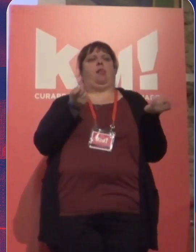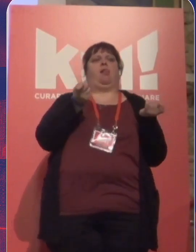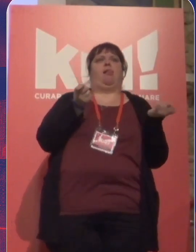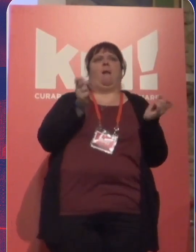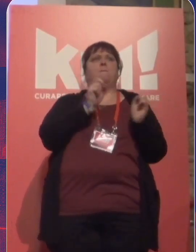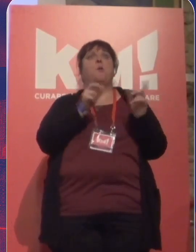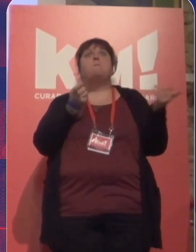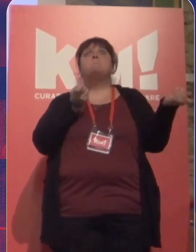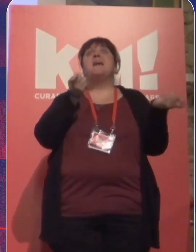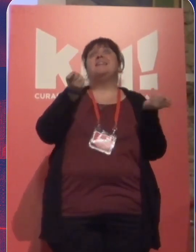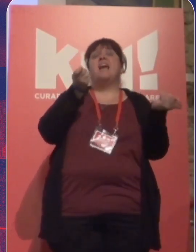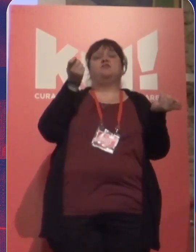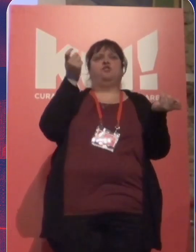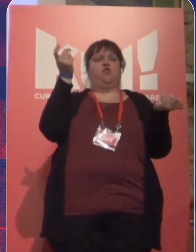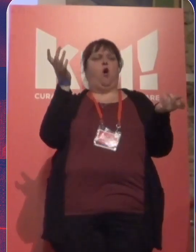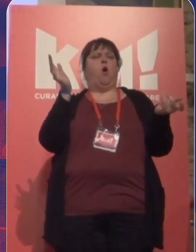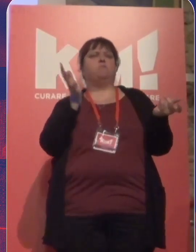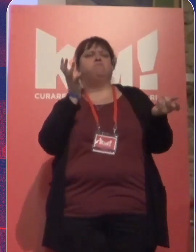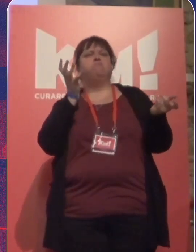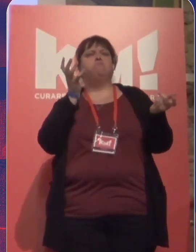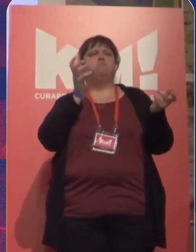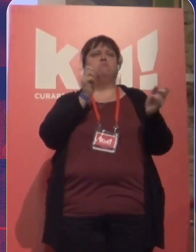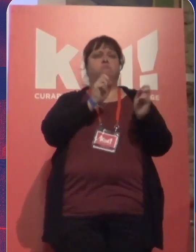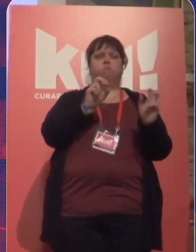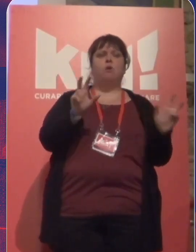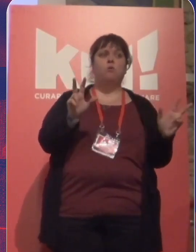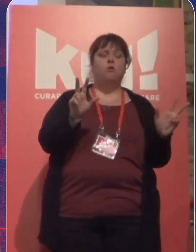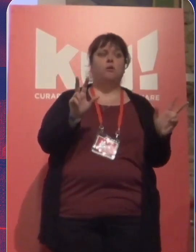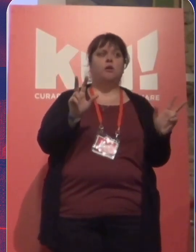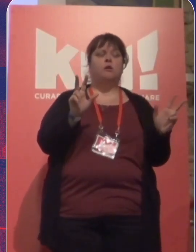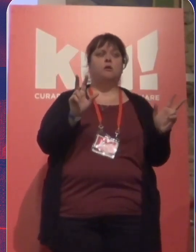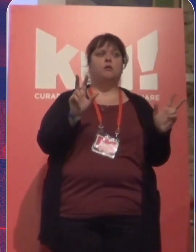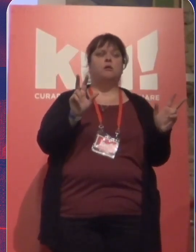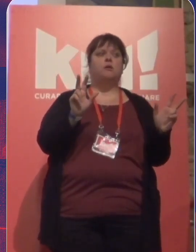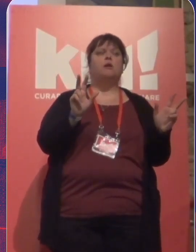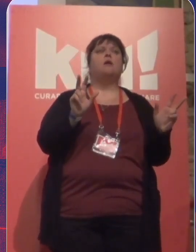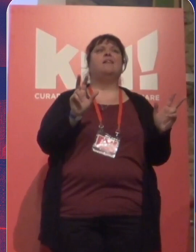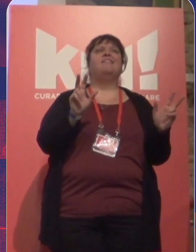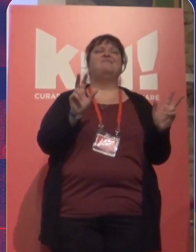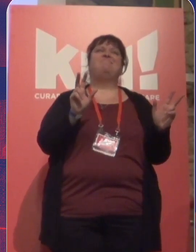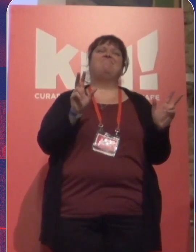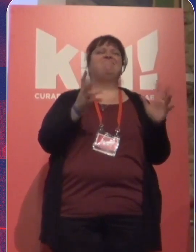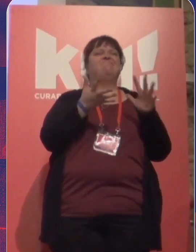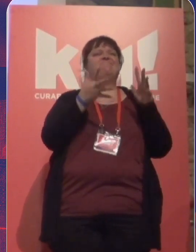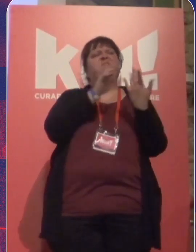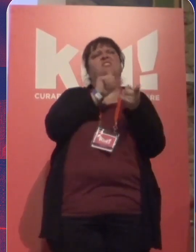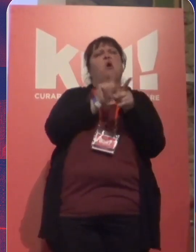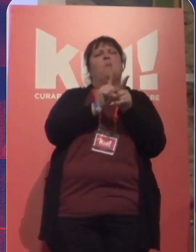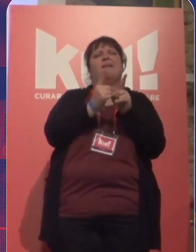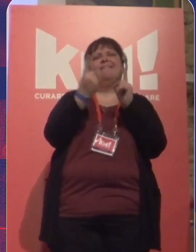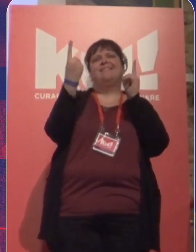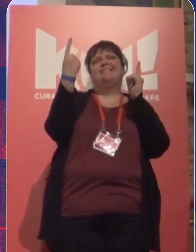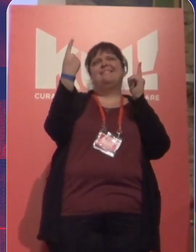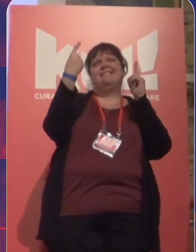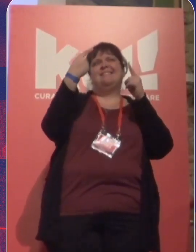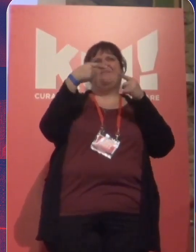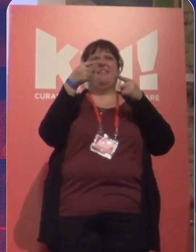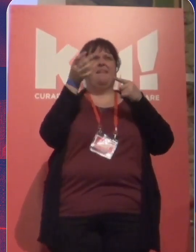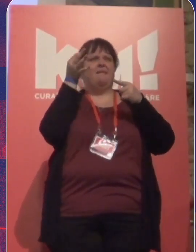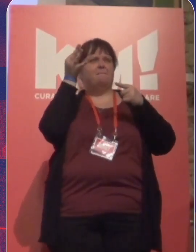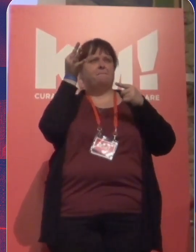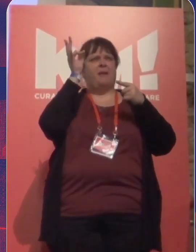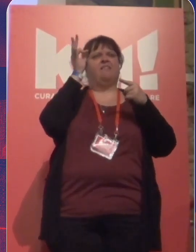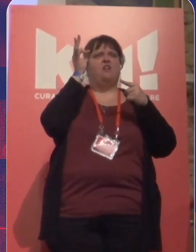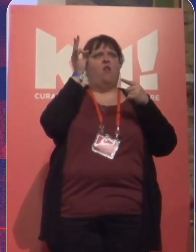simboliche che comportava una sorta di sfida perversa nei confronti della legge al